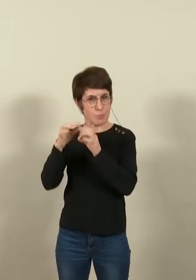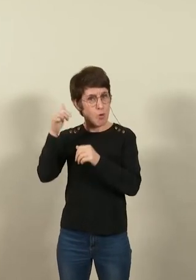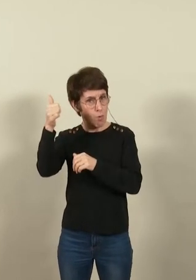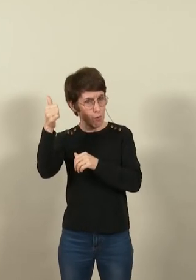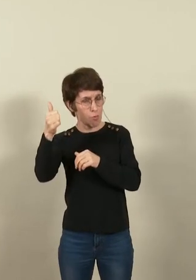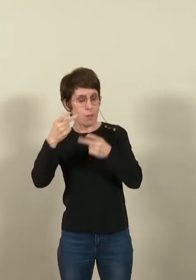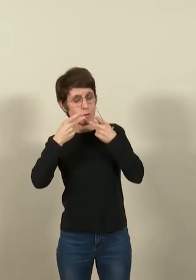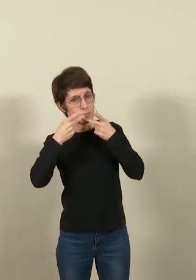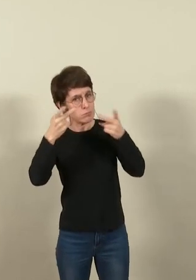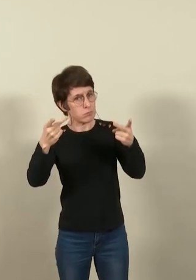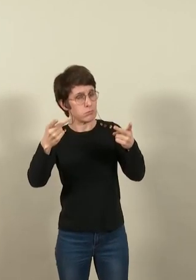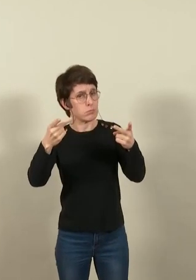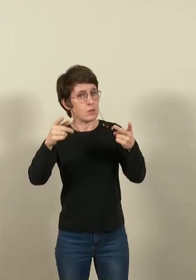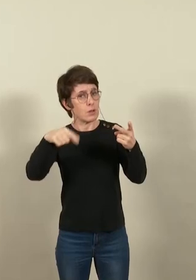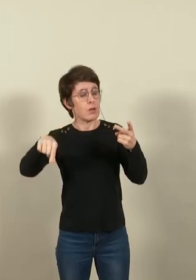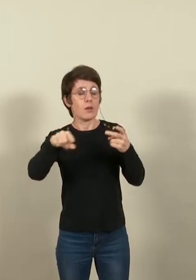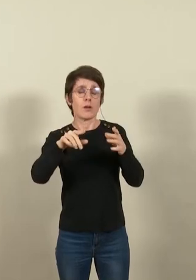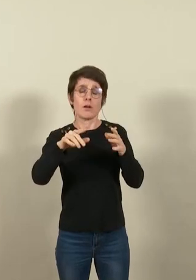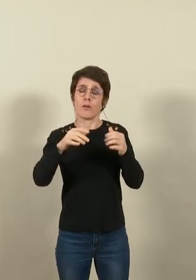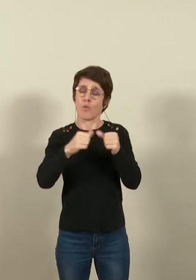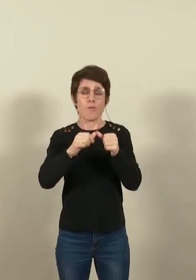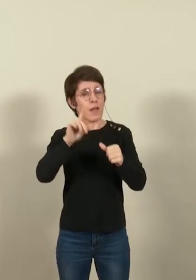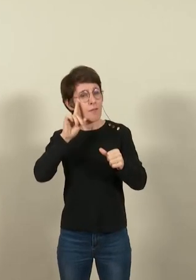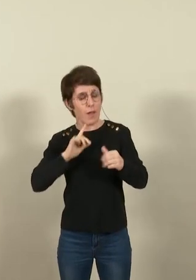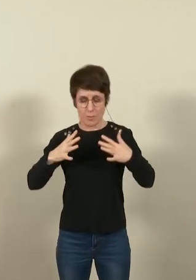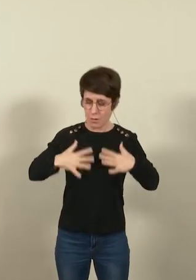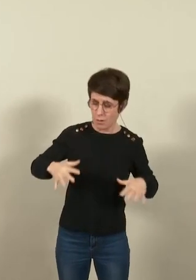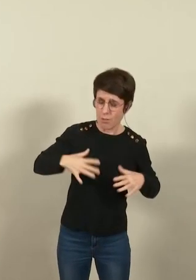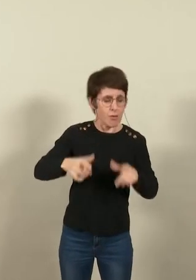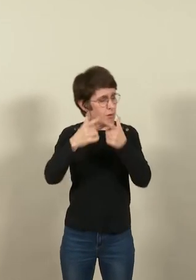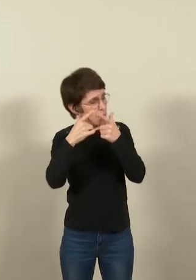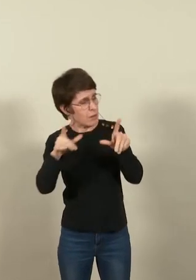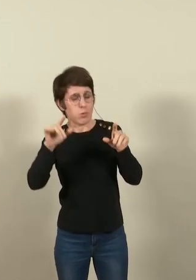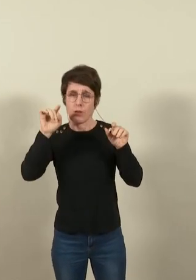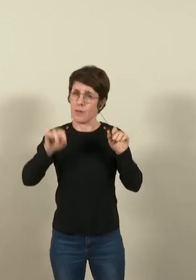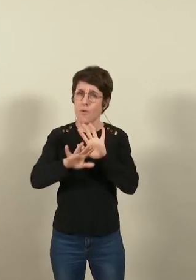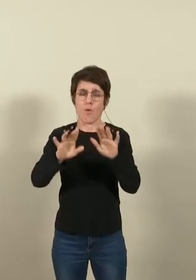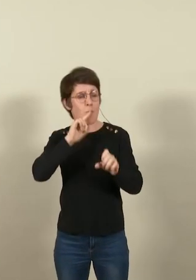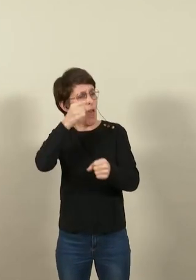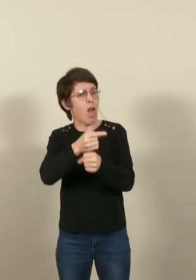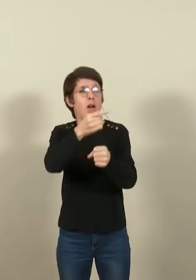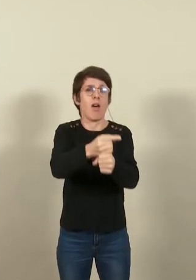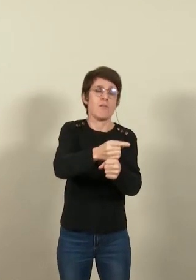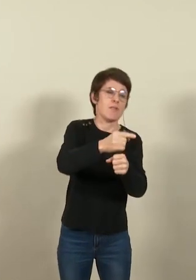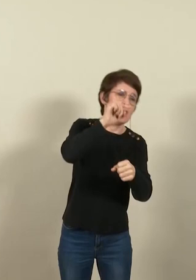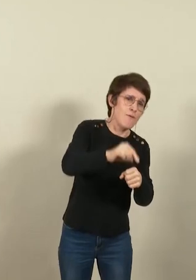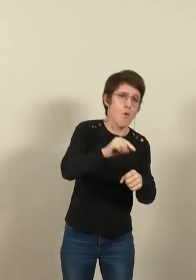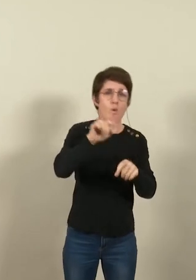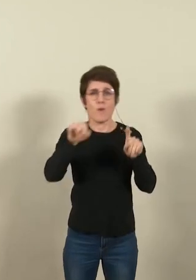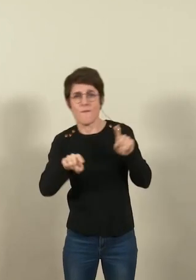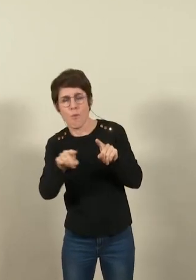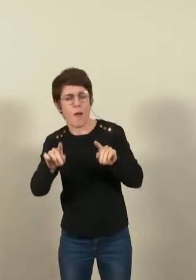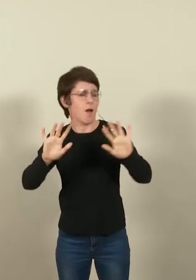fait d'imposer aux femmes ce qu'elles doivent porter notamment lors de par exemple de ou là j'ai plus je trouve plus mes mot c'est pas grave de